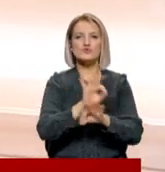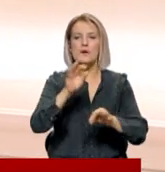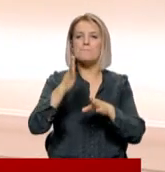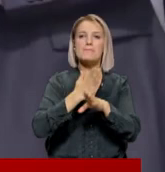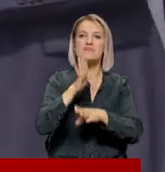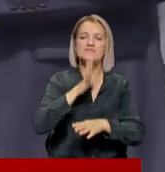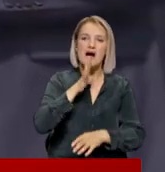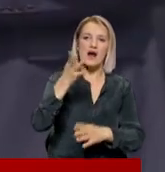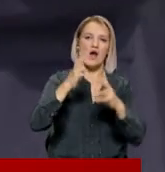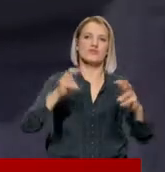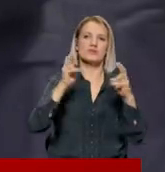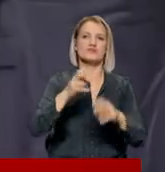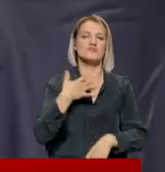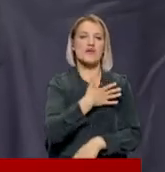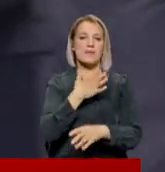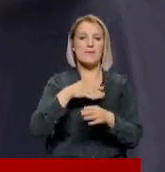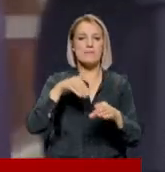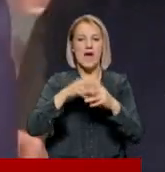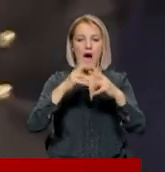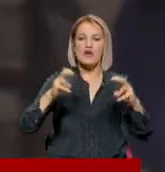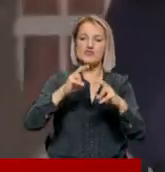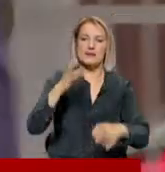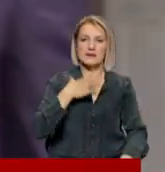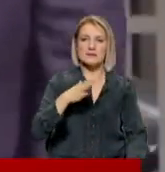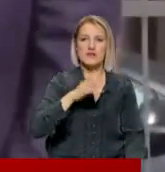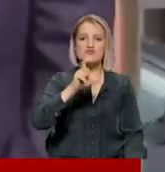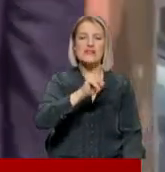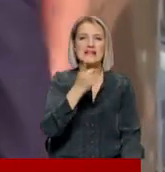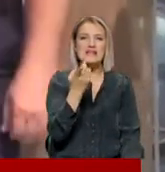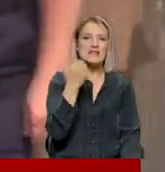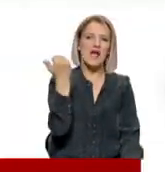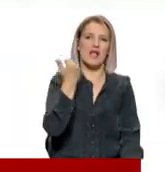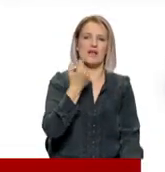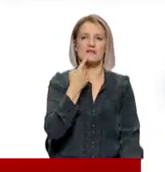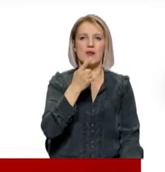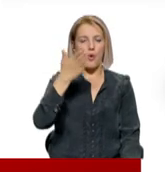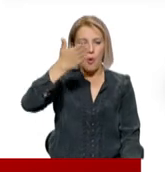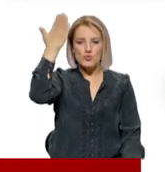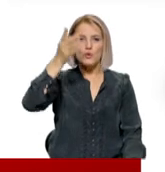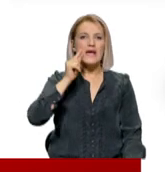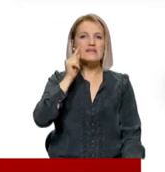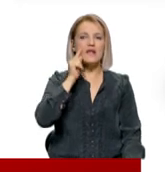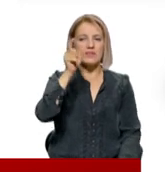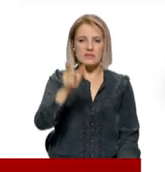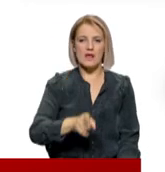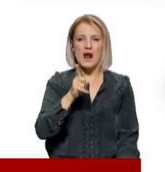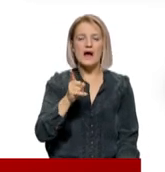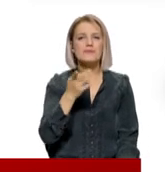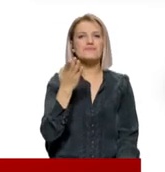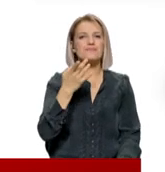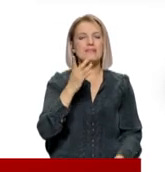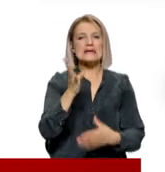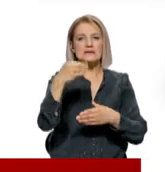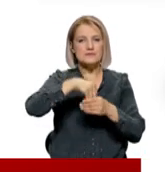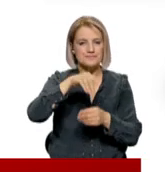varlığı araştırsın dedi CHP Meclis araştırması isterken Canikli Sevdaları bir kez daha yalanladı konurlu İnsanlar iddialarını en azından kısmen